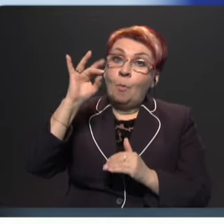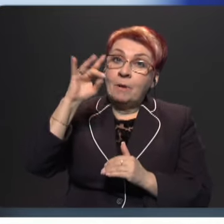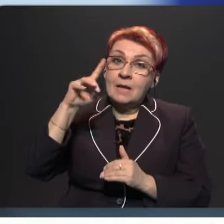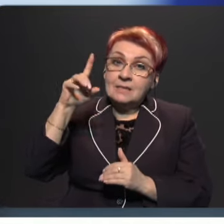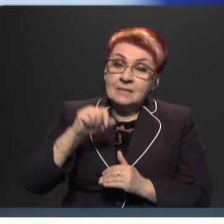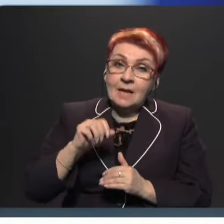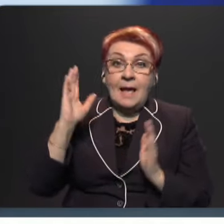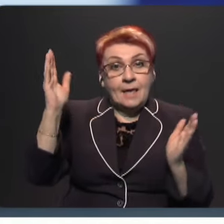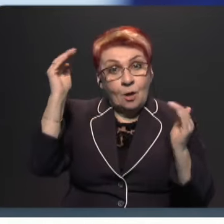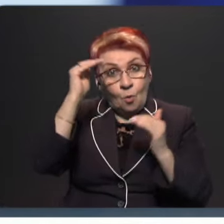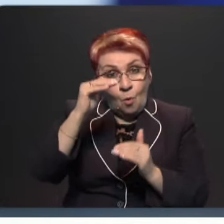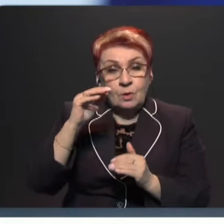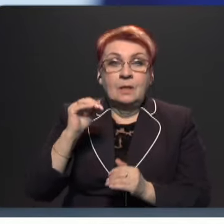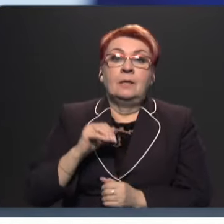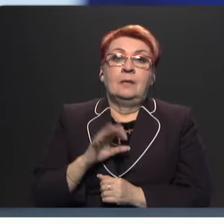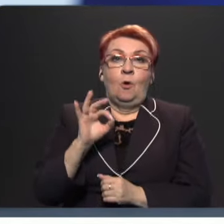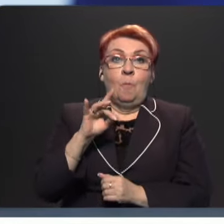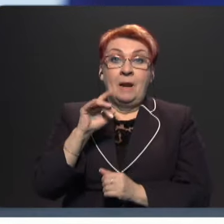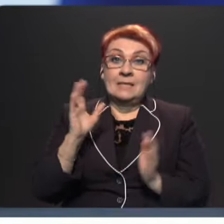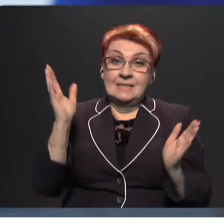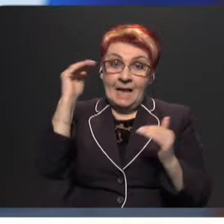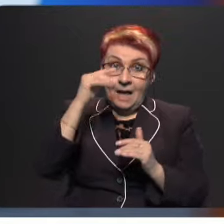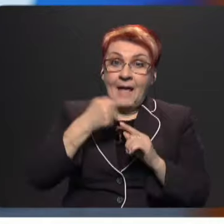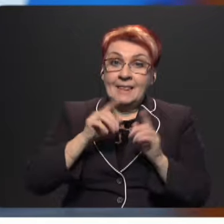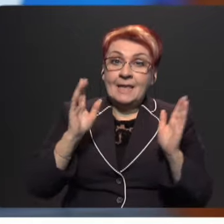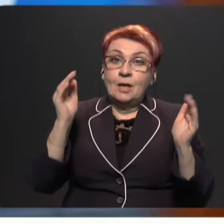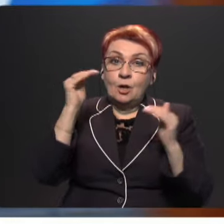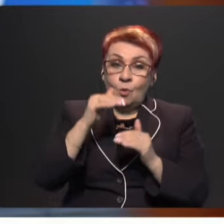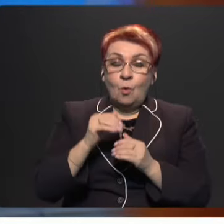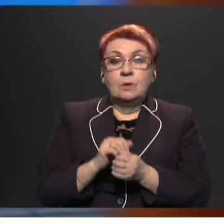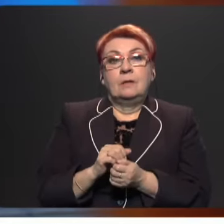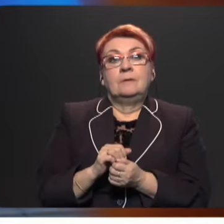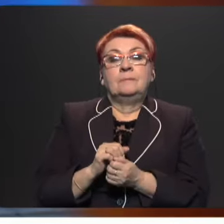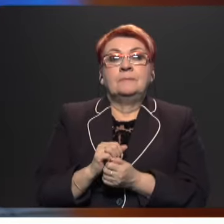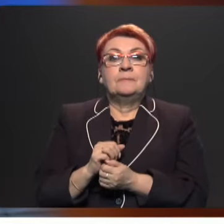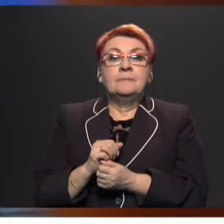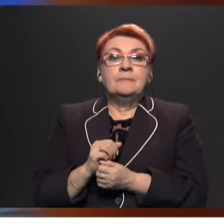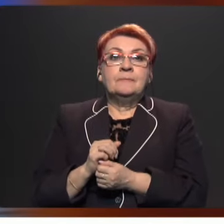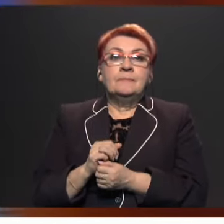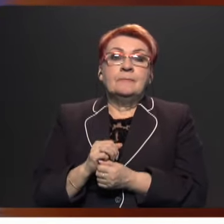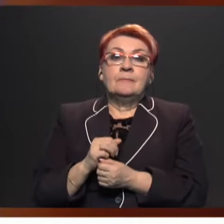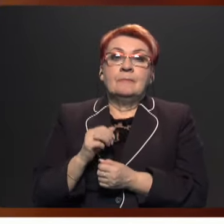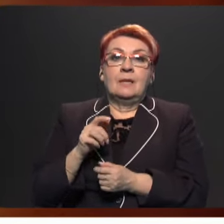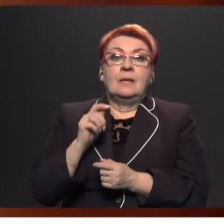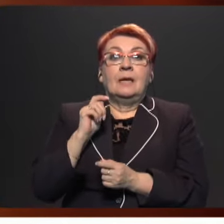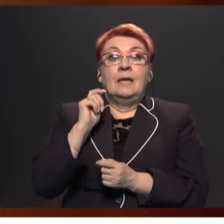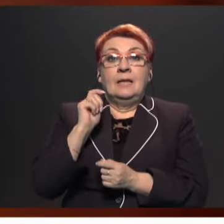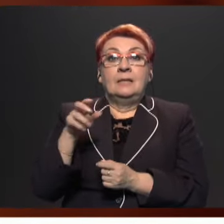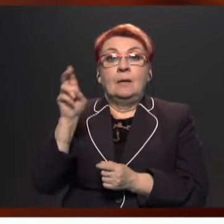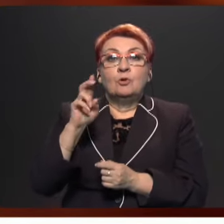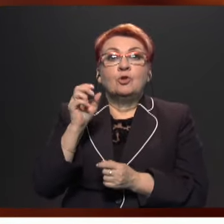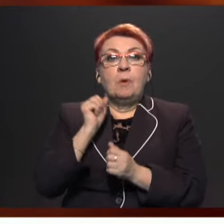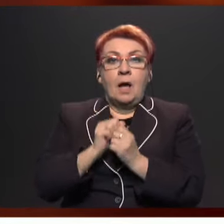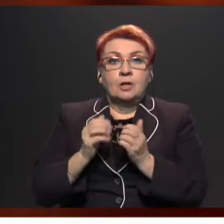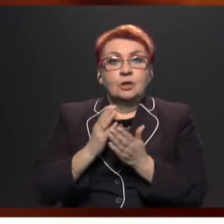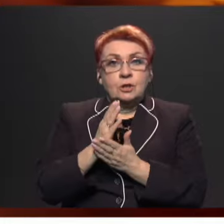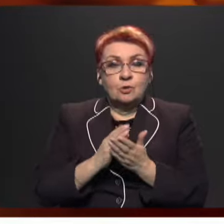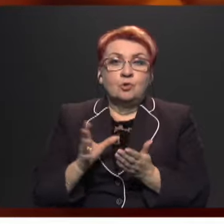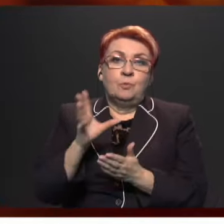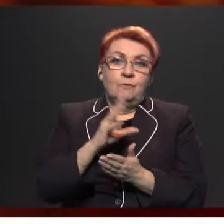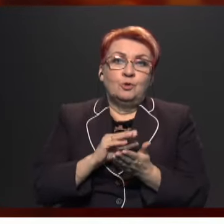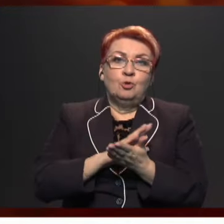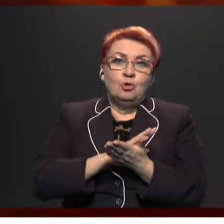он кадит иконы, он кадит человека, в котором тоже поруган образ Божий есть. Вот. И дай Бог, что он потихонечку, каждая служба становился все